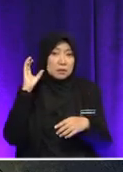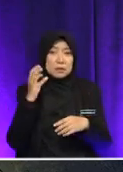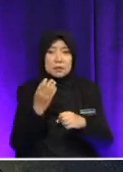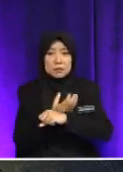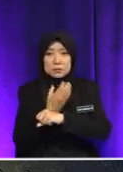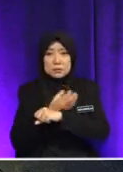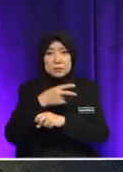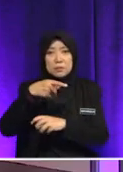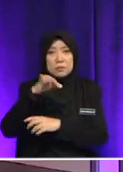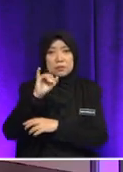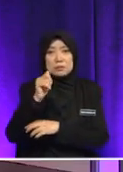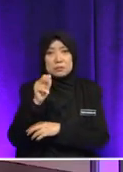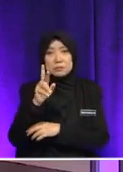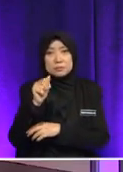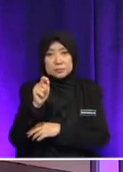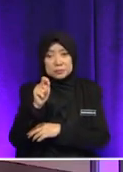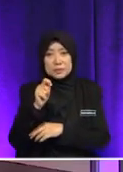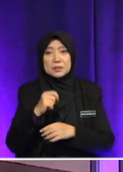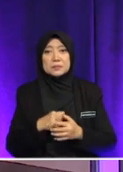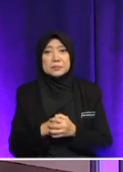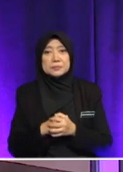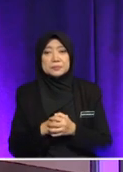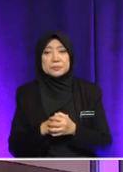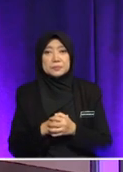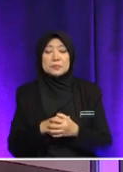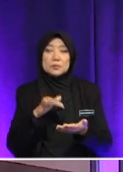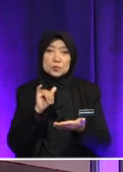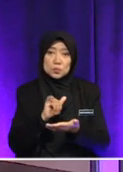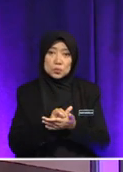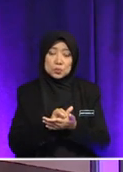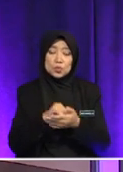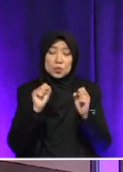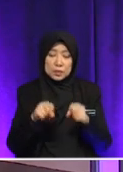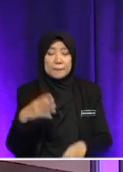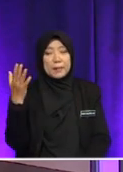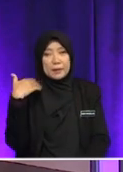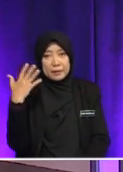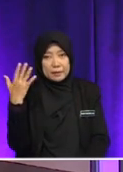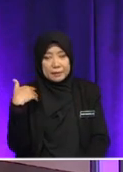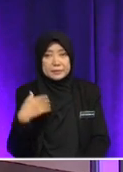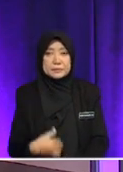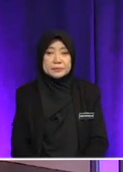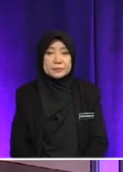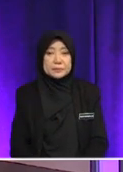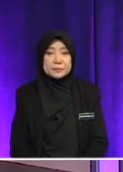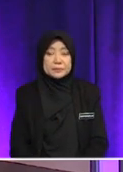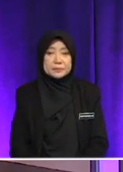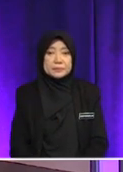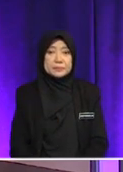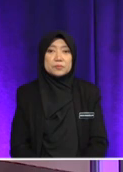itu salah satu kaca boro silika Maksudnya kita boleh Panaskan Oke so ini